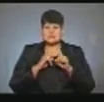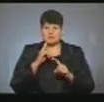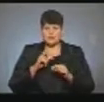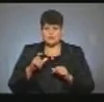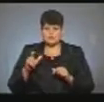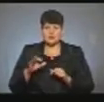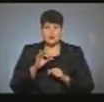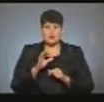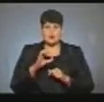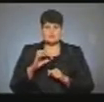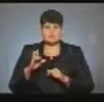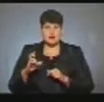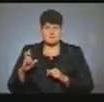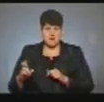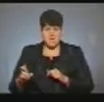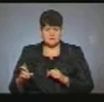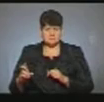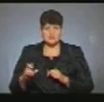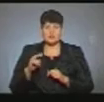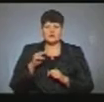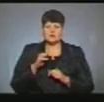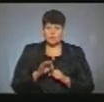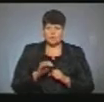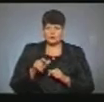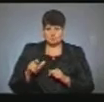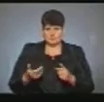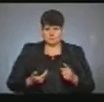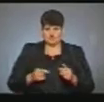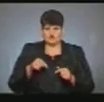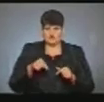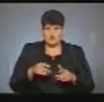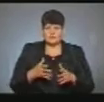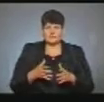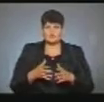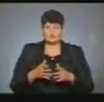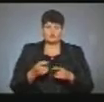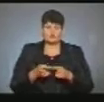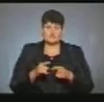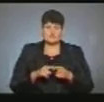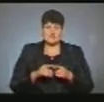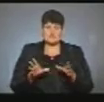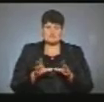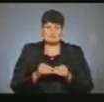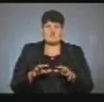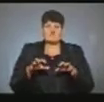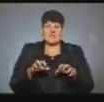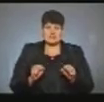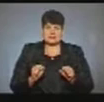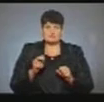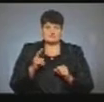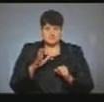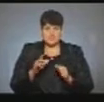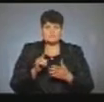це ОСББ, то мешканців, які проживають в ОСББ, якщо це інший будинок, то, відповідно, співвласників, так? Які